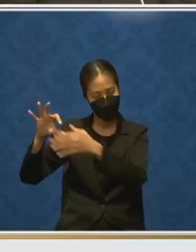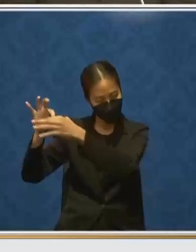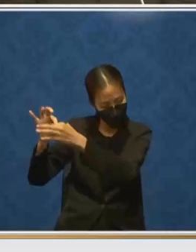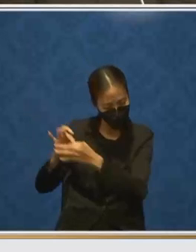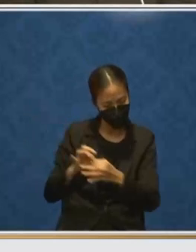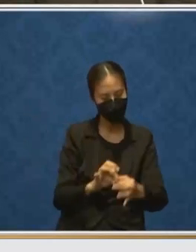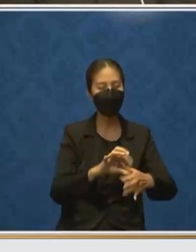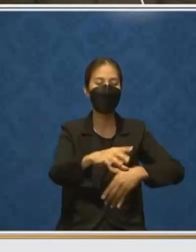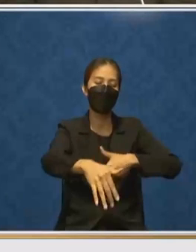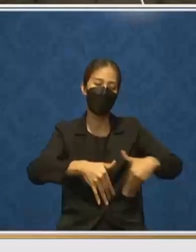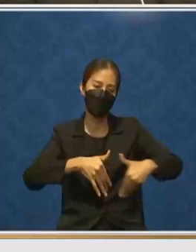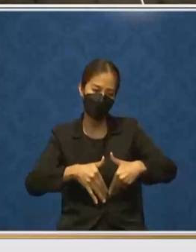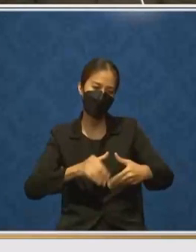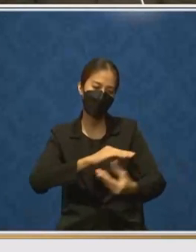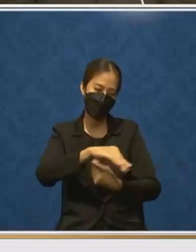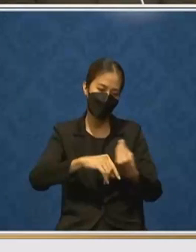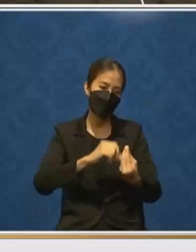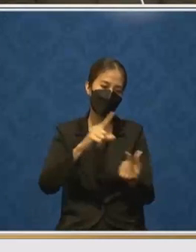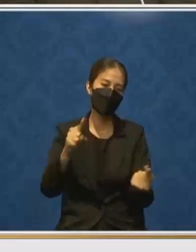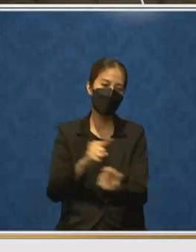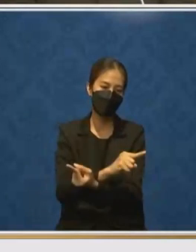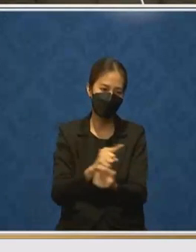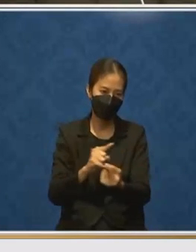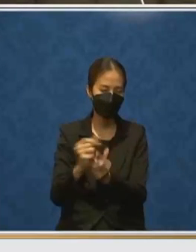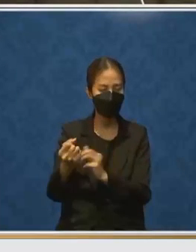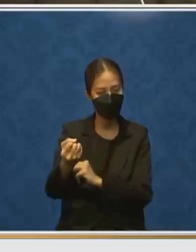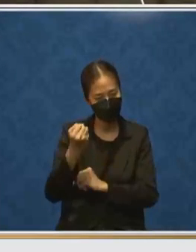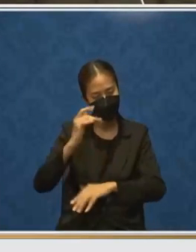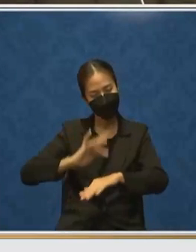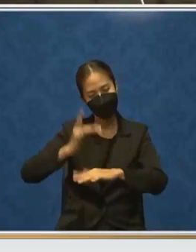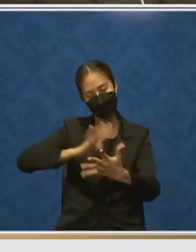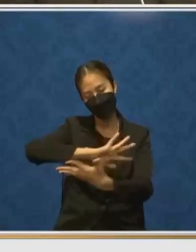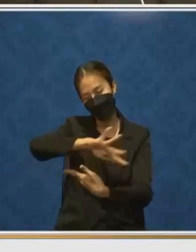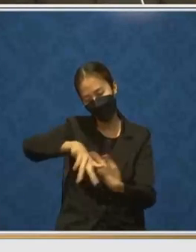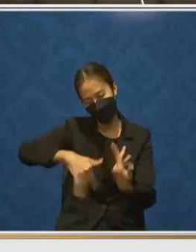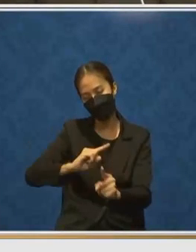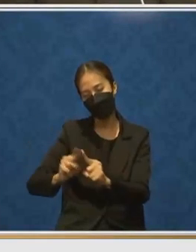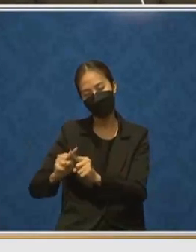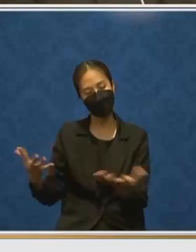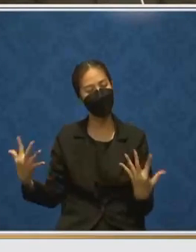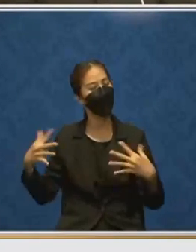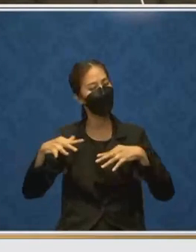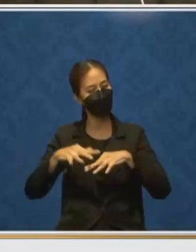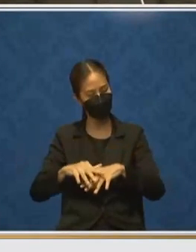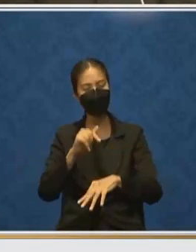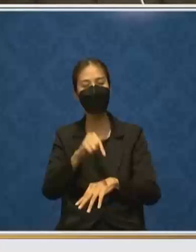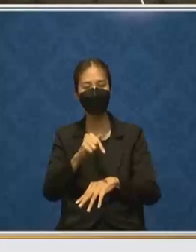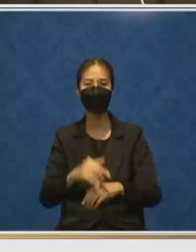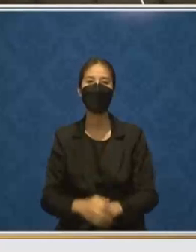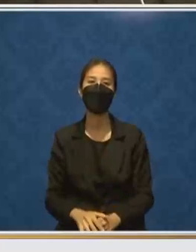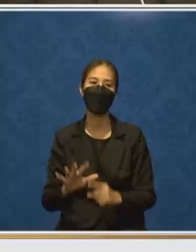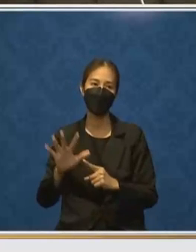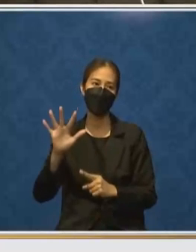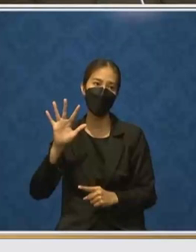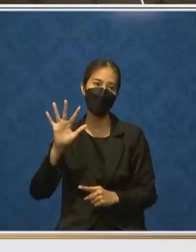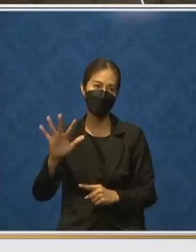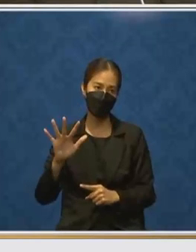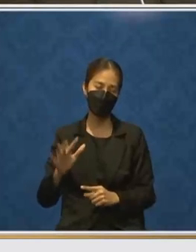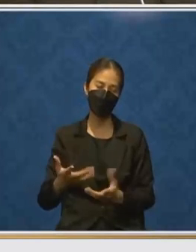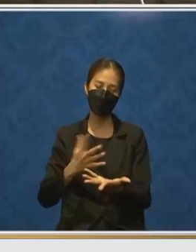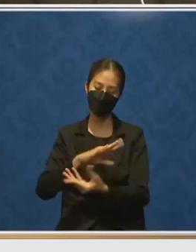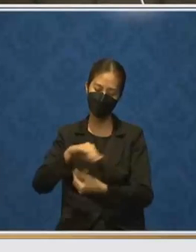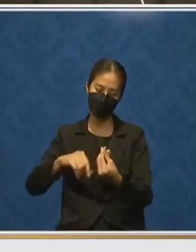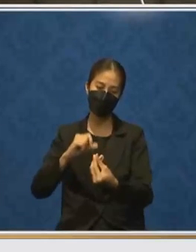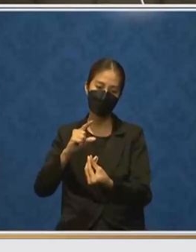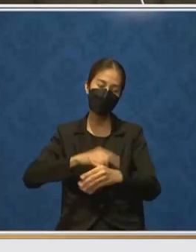ครอบคลุมทุกมิติทั้งด้านเศรษฐกิจสังคมความมั่นคงทรัพยากรธรรมชาติและสิ่งแวดล้อม 5การพัฒนาและส่งเสริมเศรษฐกิจฐานรากงบประม